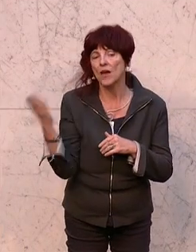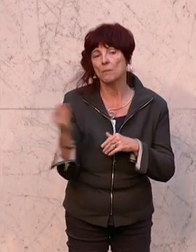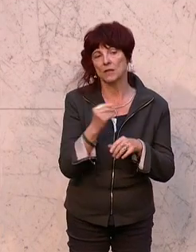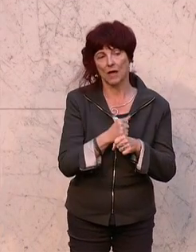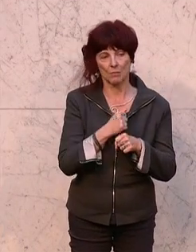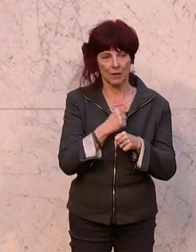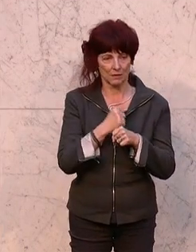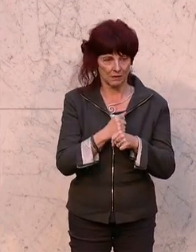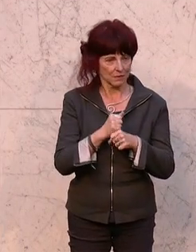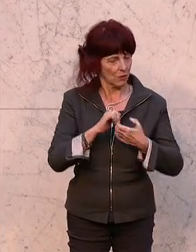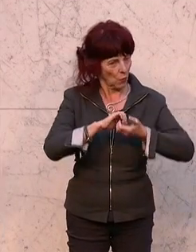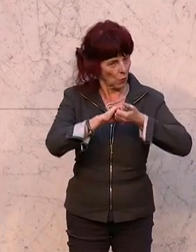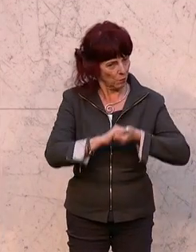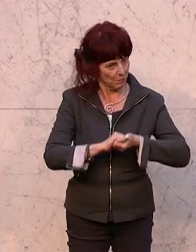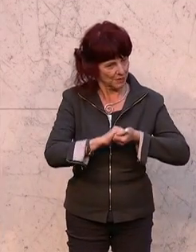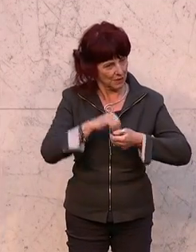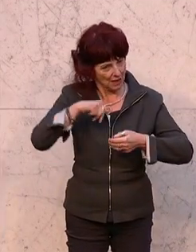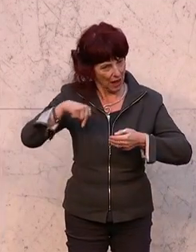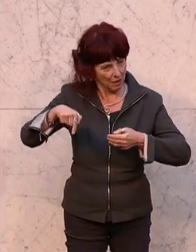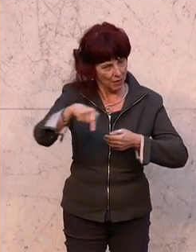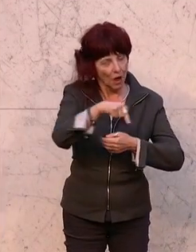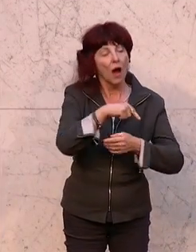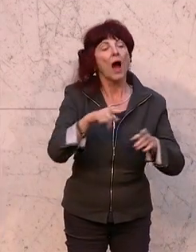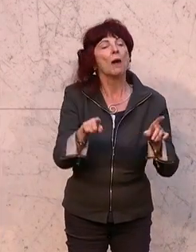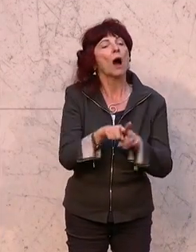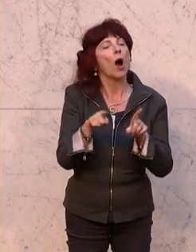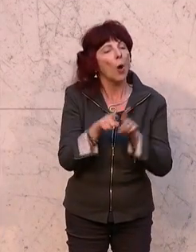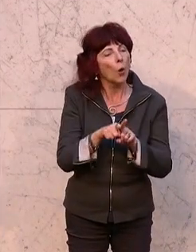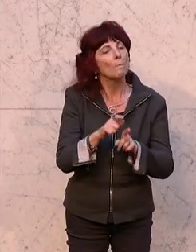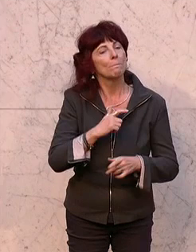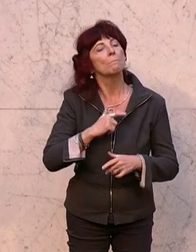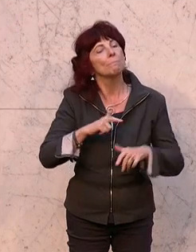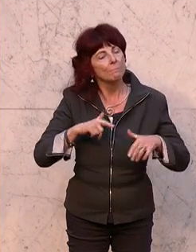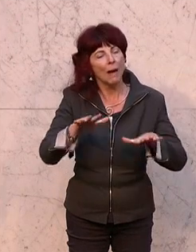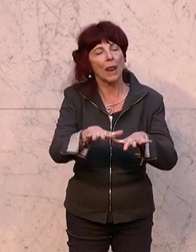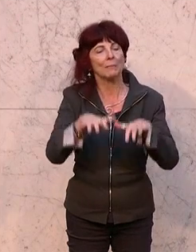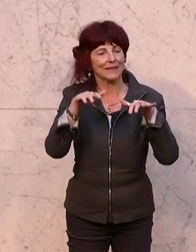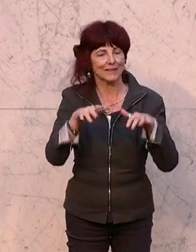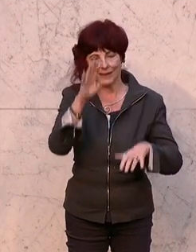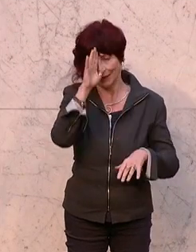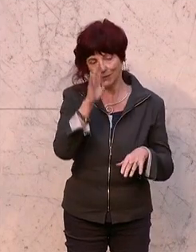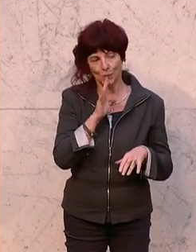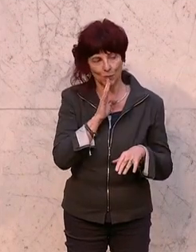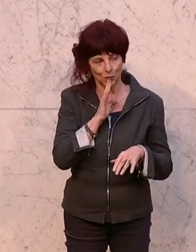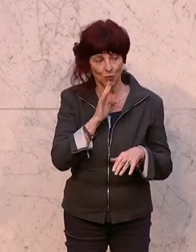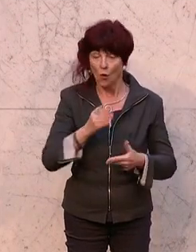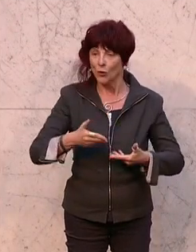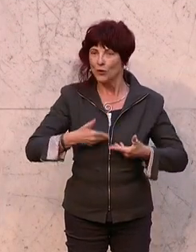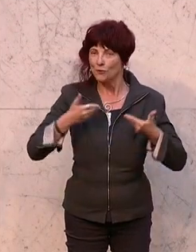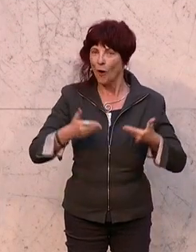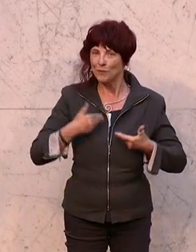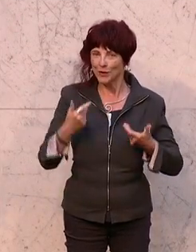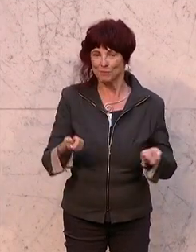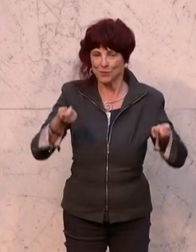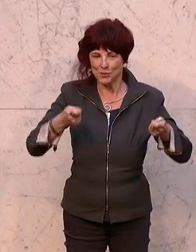vor allem, aber auch bei der Parlamentsdirektion. Und ich freue mich auf das Beschließen